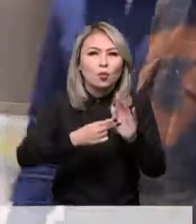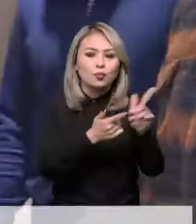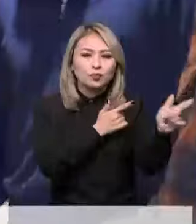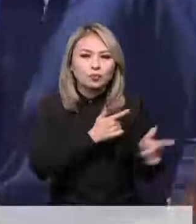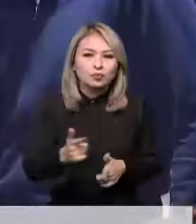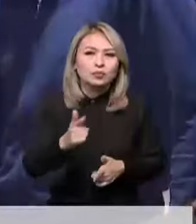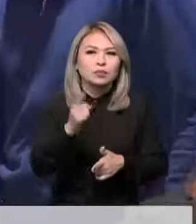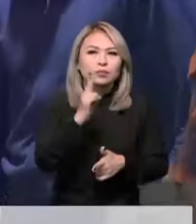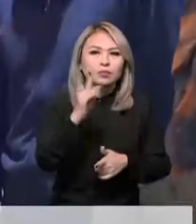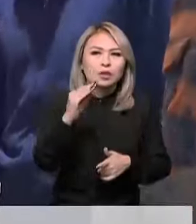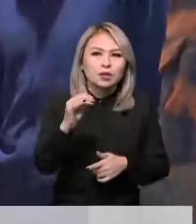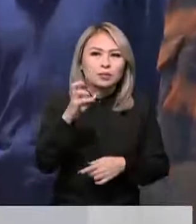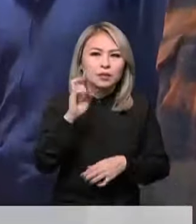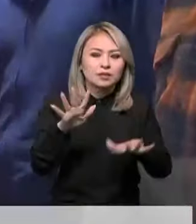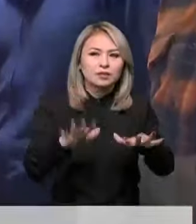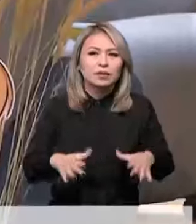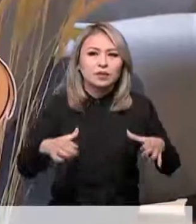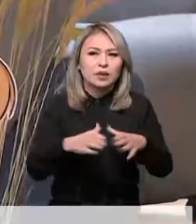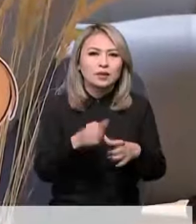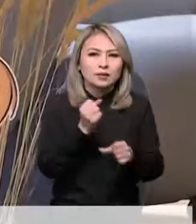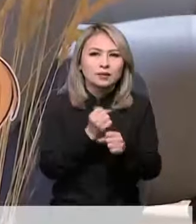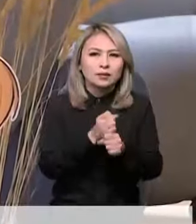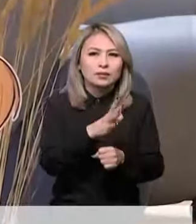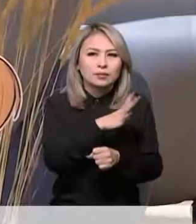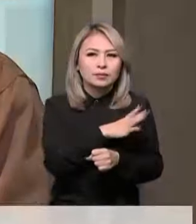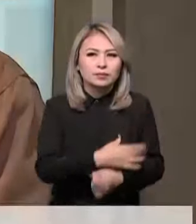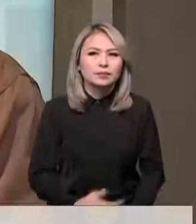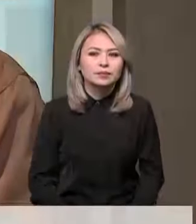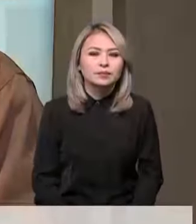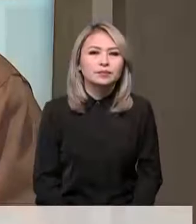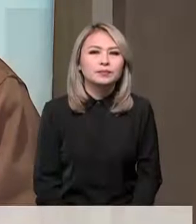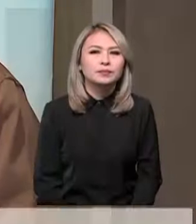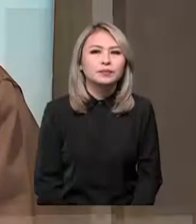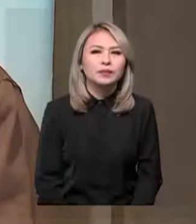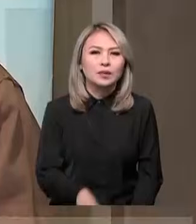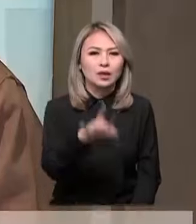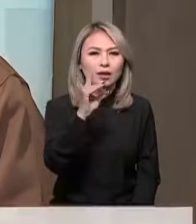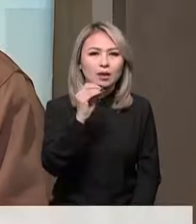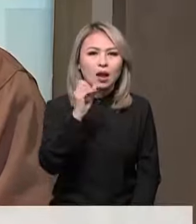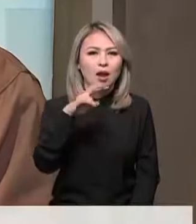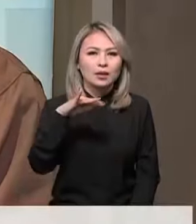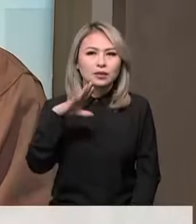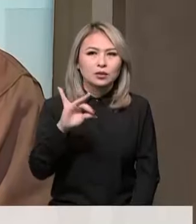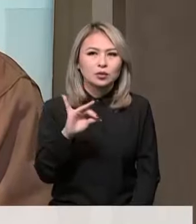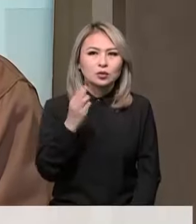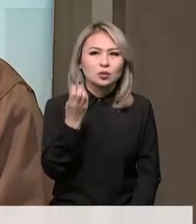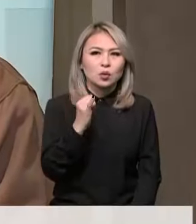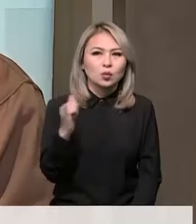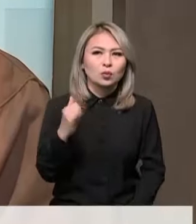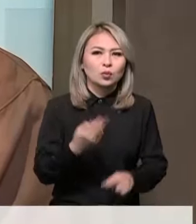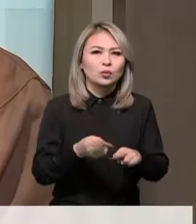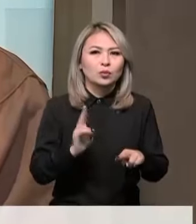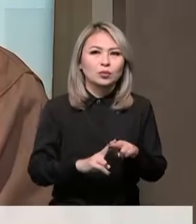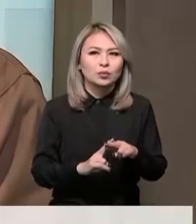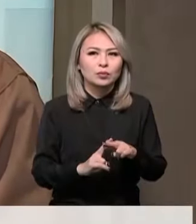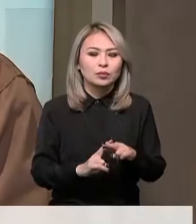Жәнібек Кенжебаев 6 жылдан бері шаруашылықты дөңгелетіп отырған кәсіпкер. Реалити шоу арқамызда біз көрермендерге